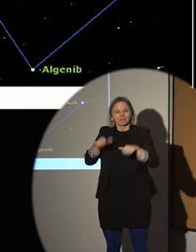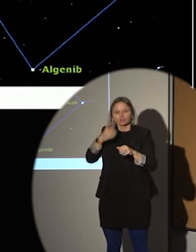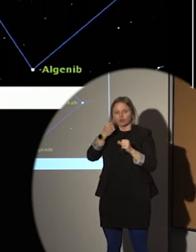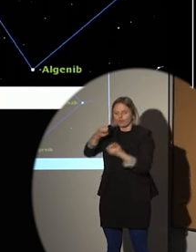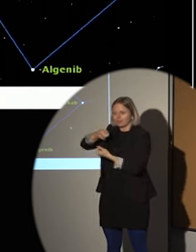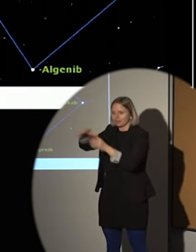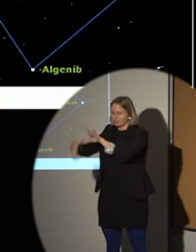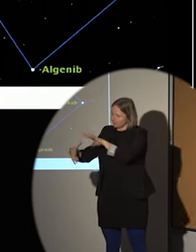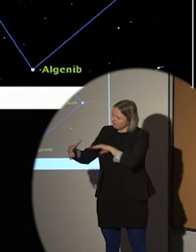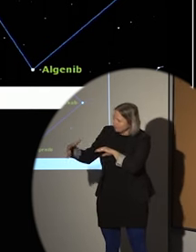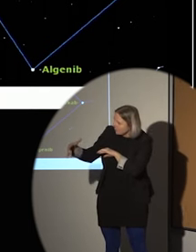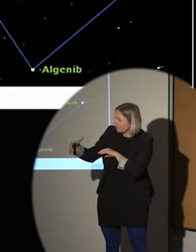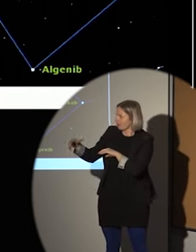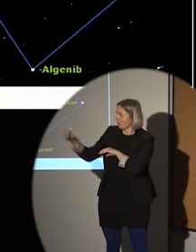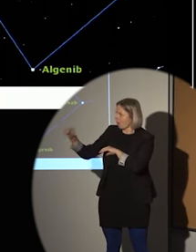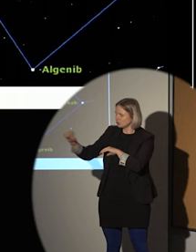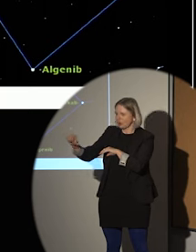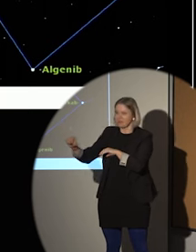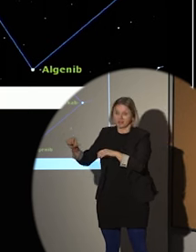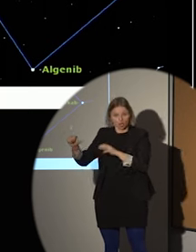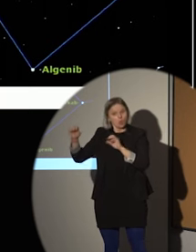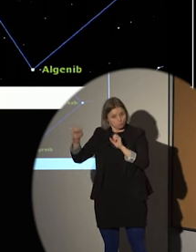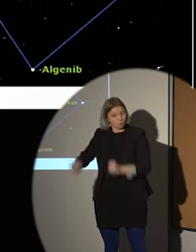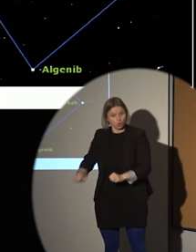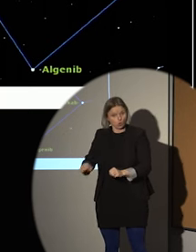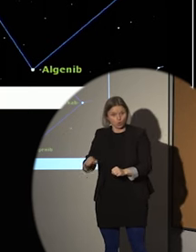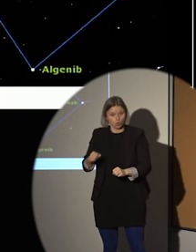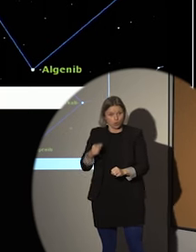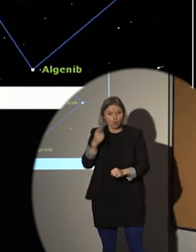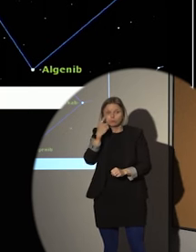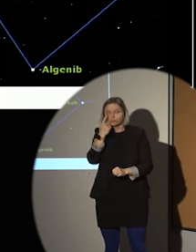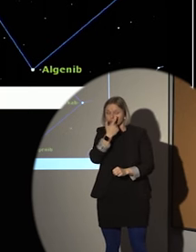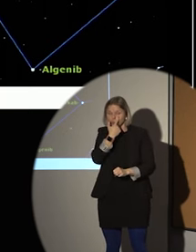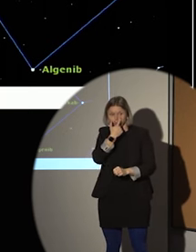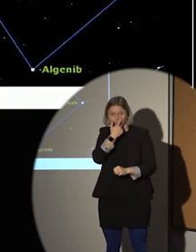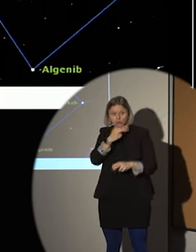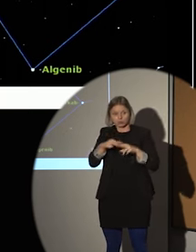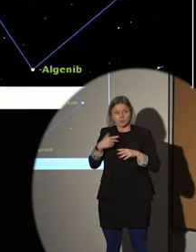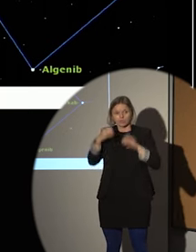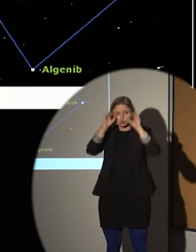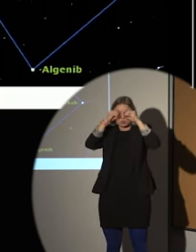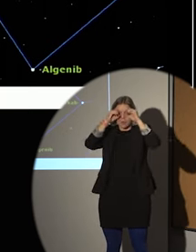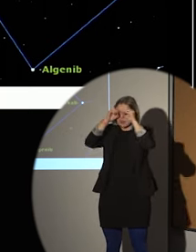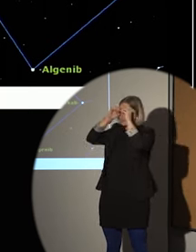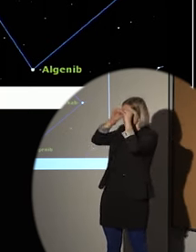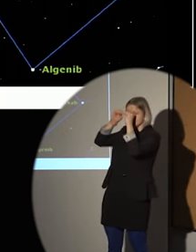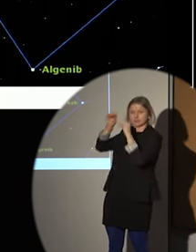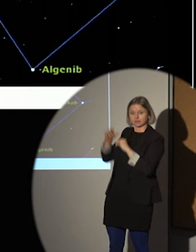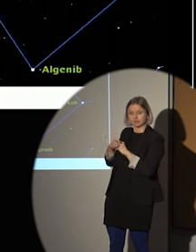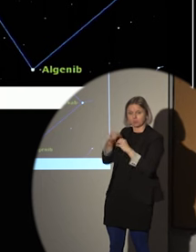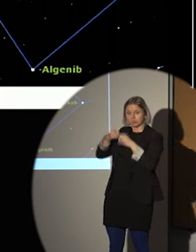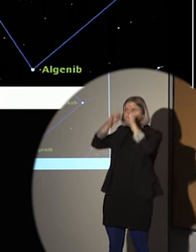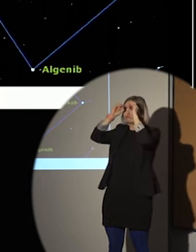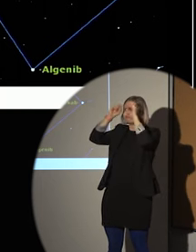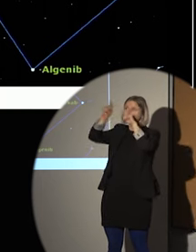le voir. Mon conseil, c'est de prendre des bonnes jumelles, parce qu'il faut que vous ayez un très grand champ. Parce qu'il faut le savoir, Andromède est beaucoup, beaucoup